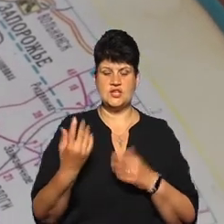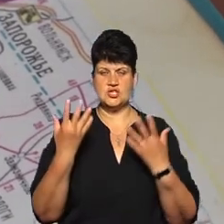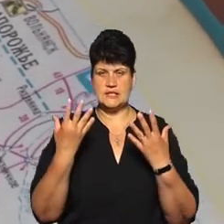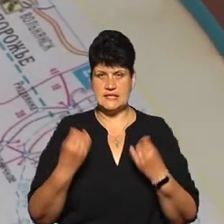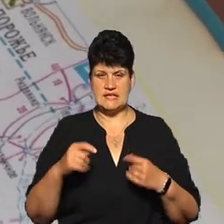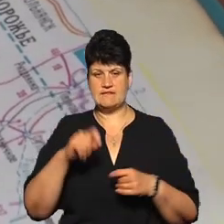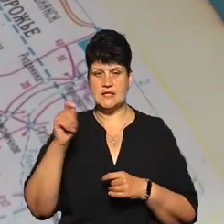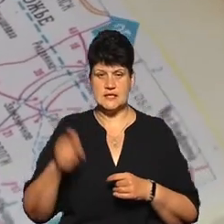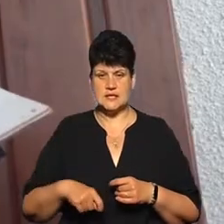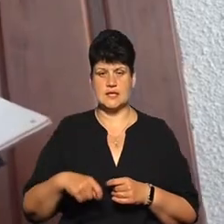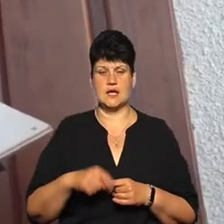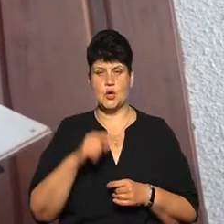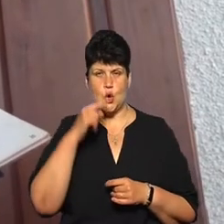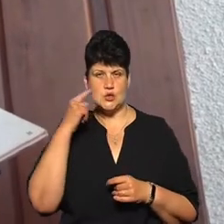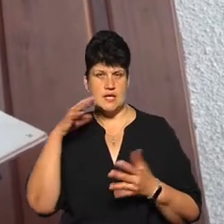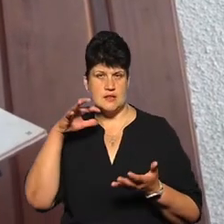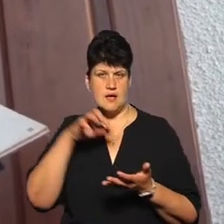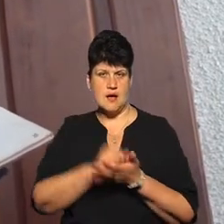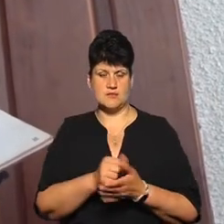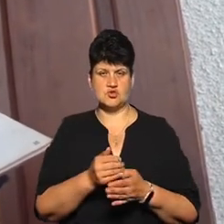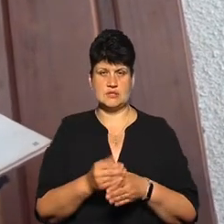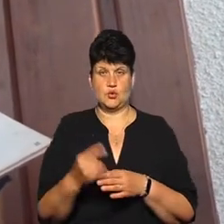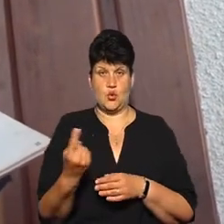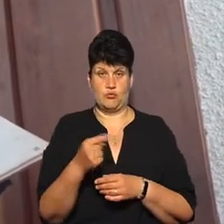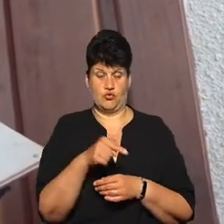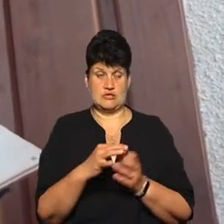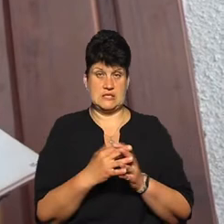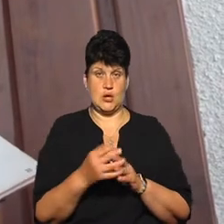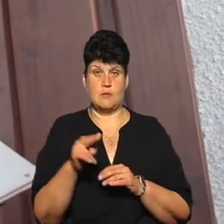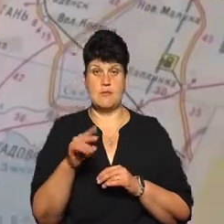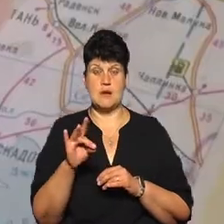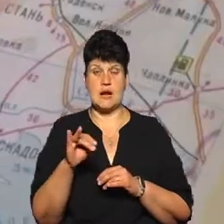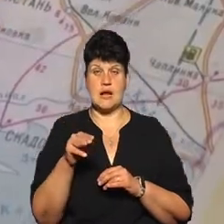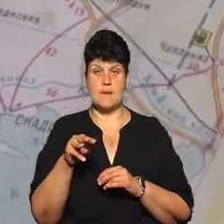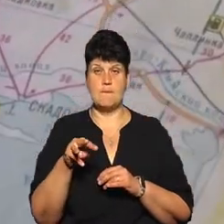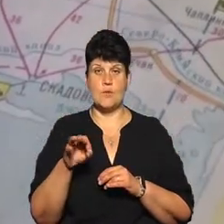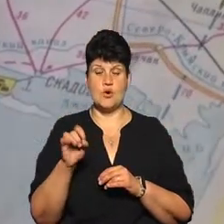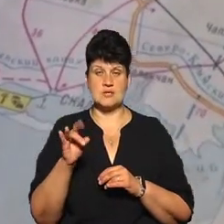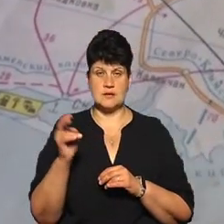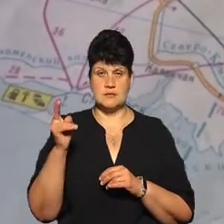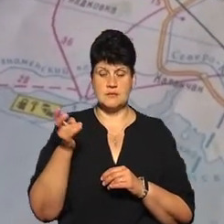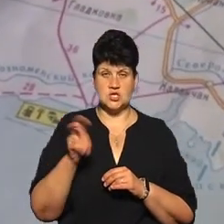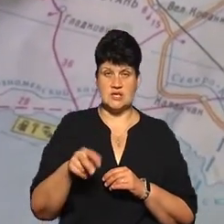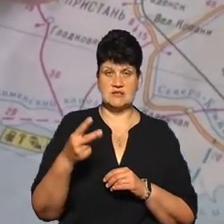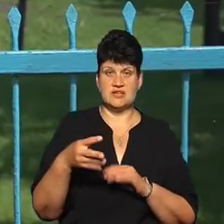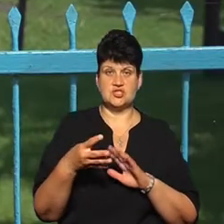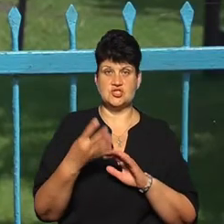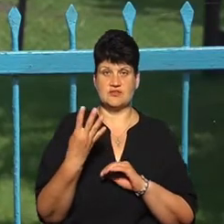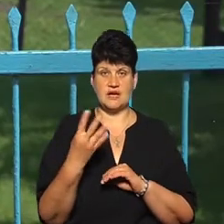повномасштабної війни росіяни окупували частину області. У його село Приморське їхня колона зайшла вранці 24